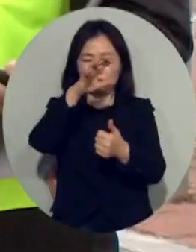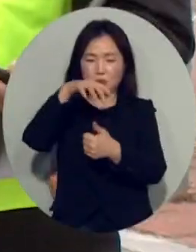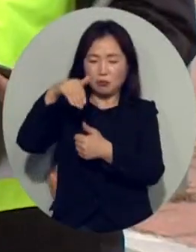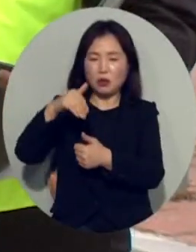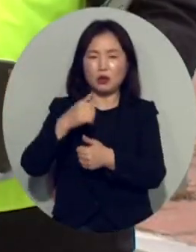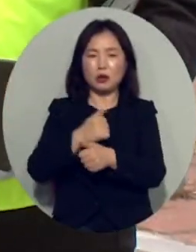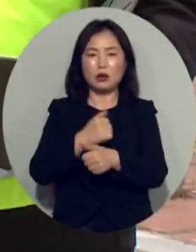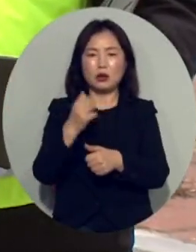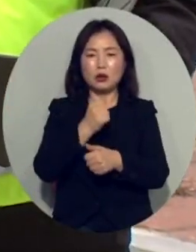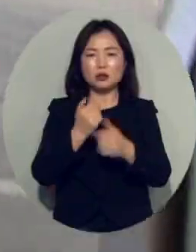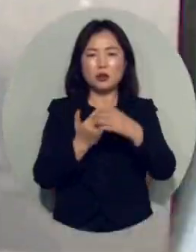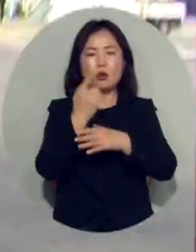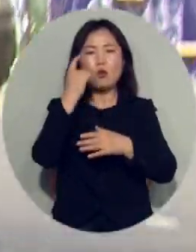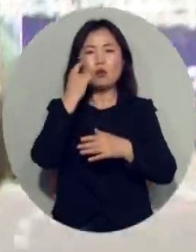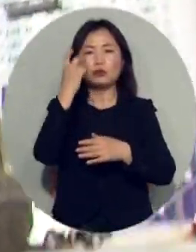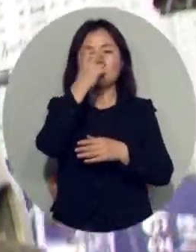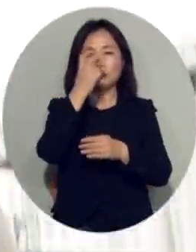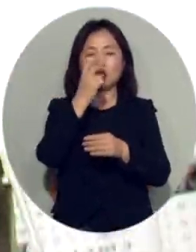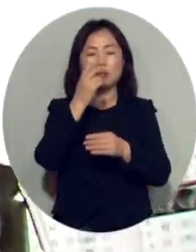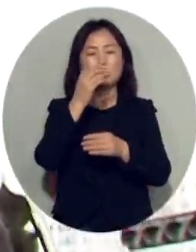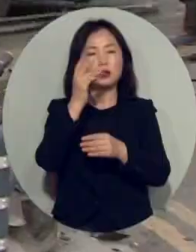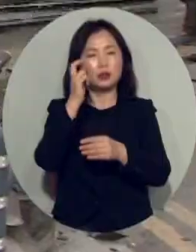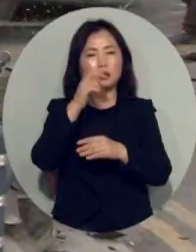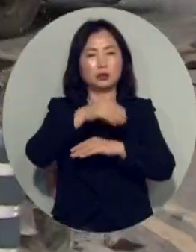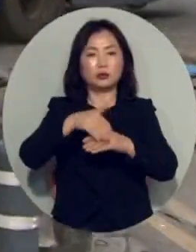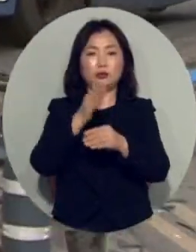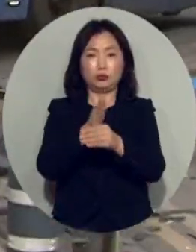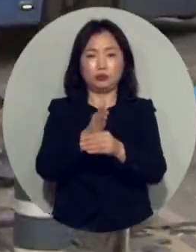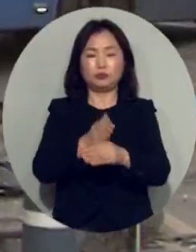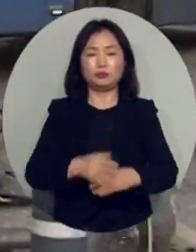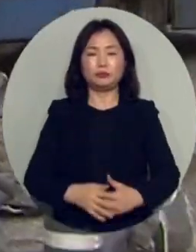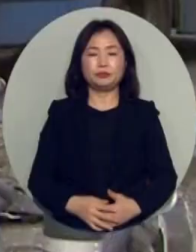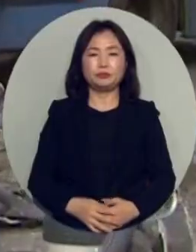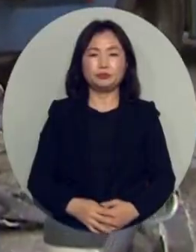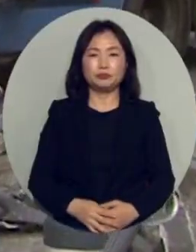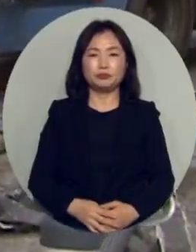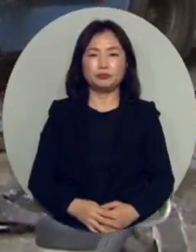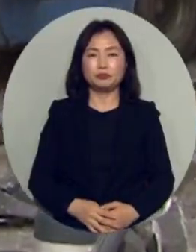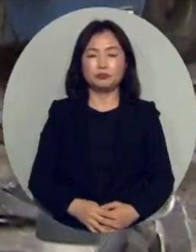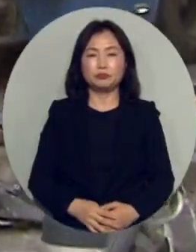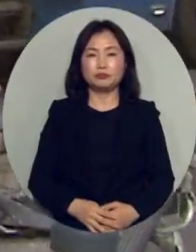정확한 사고 경위를 조사할 예정이라고 밝혔습니다. MBC 뉴스 박성아입니다.